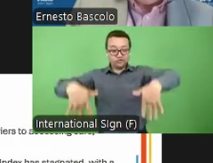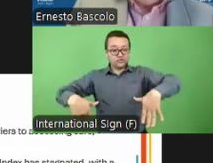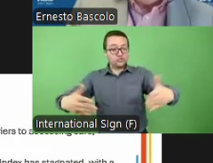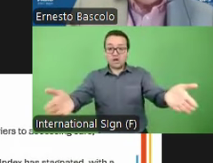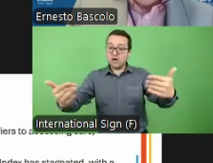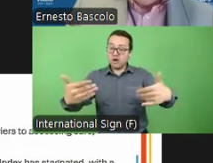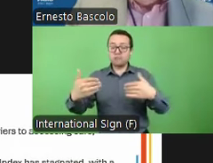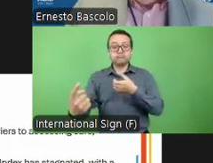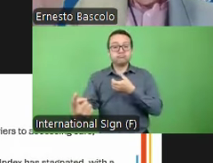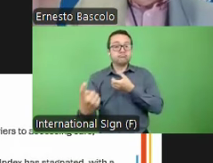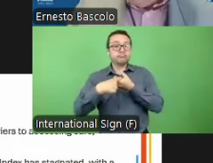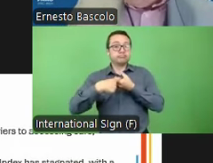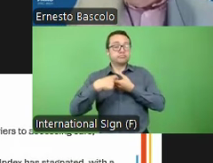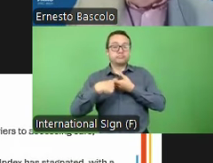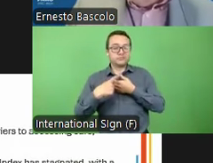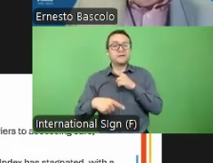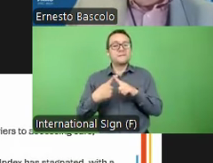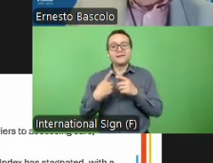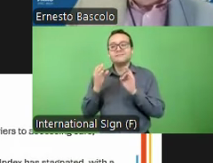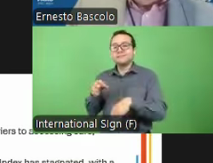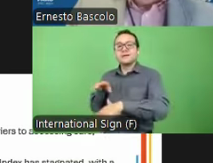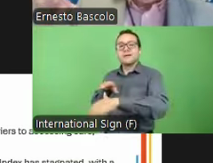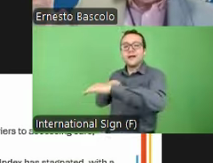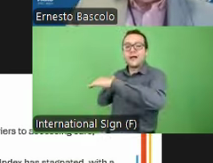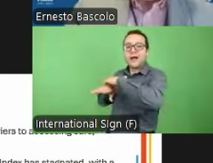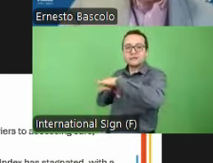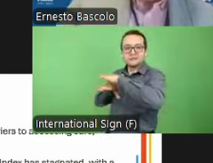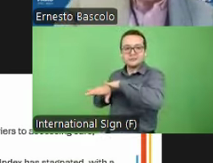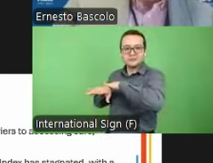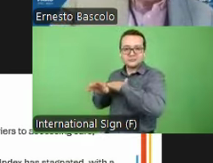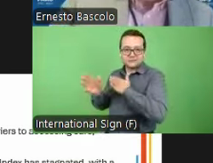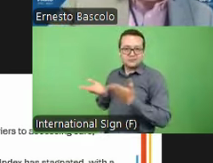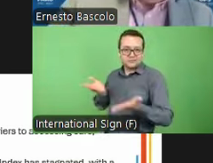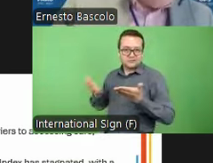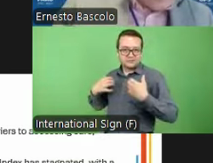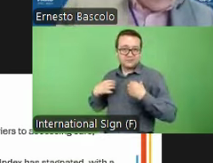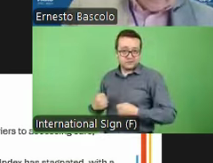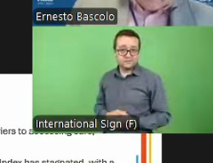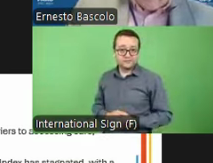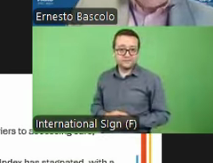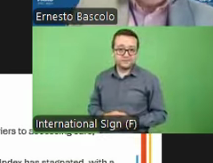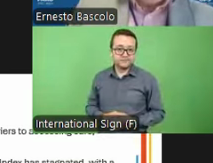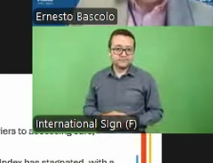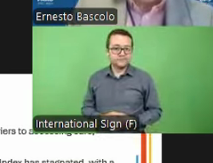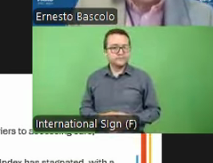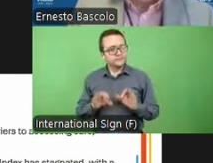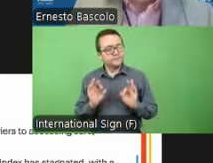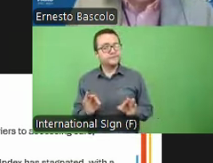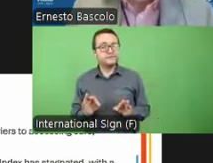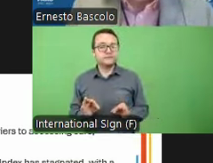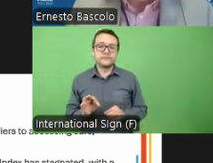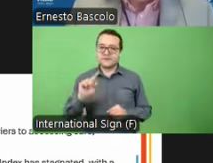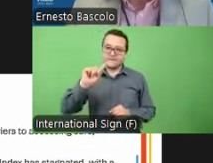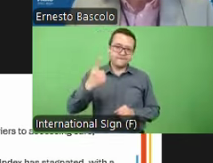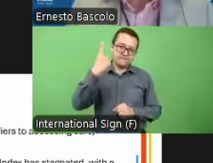servicios de salud. mais aussi pour l'accès No aux services de quiero santé. dejar de mencionar el J'aimerais agradecimiento